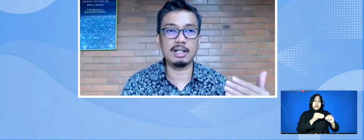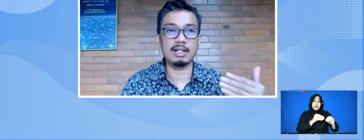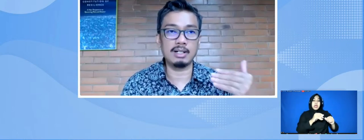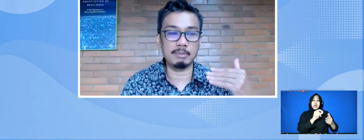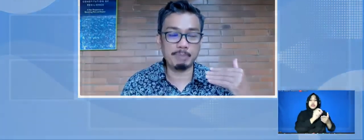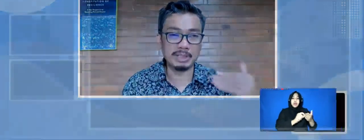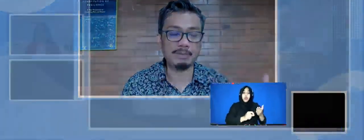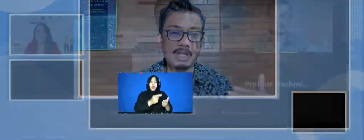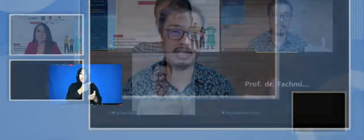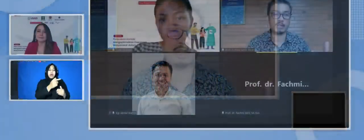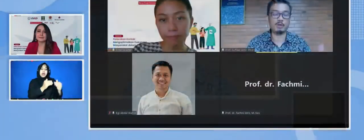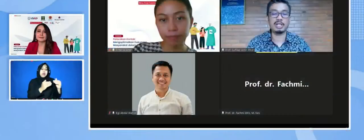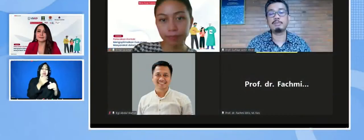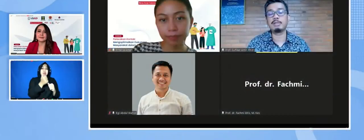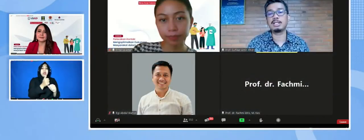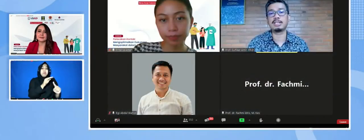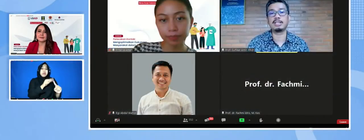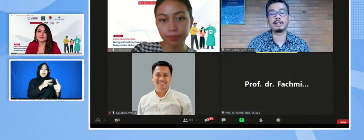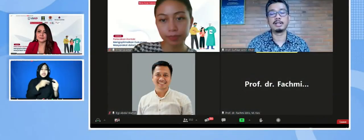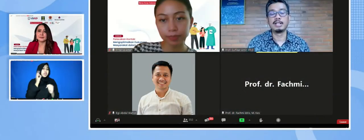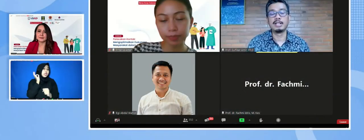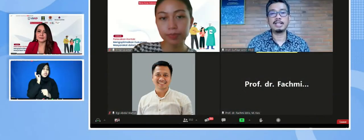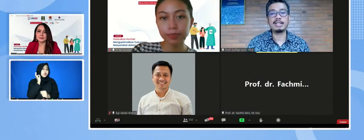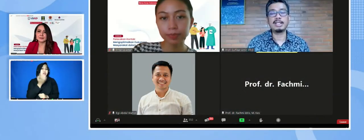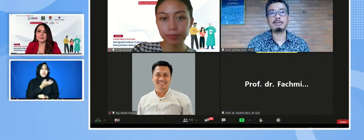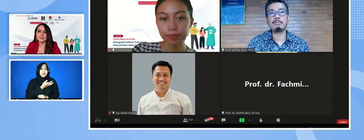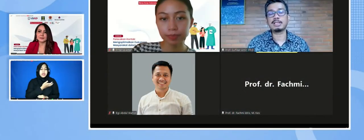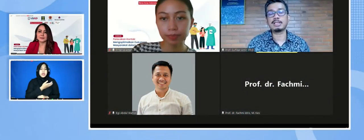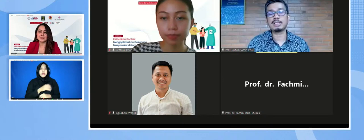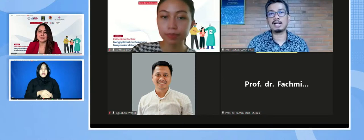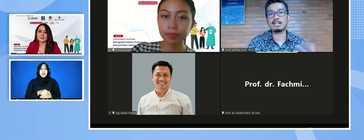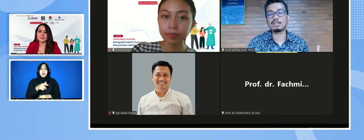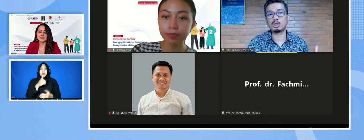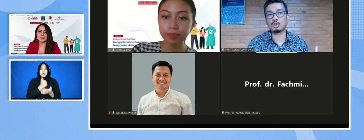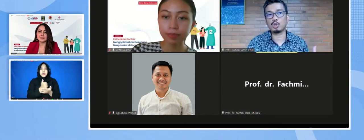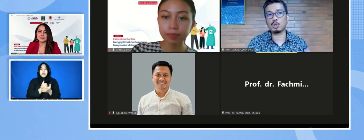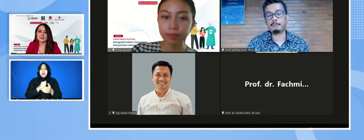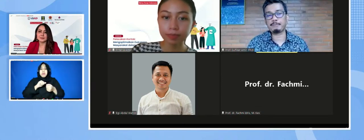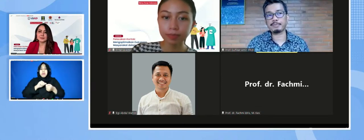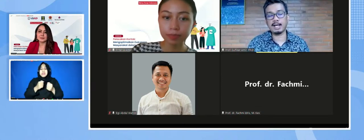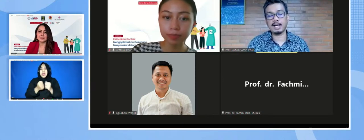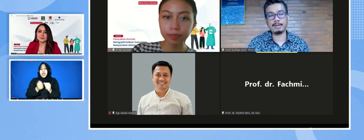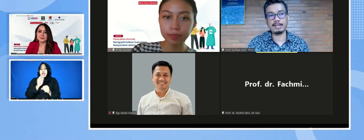baik persepsi risiko yang dimiliki. Jadi ini memang masalah yang